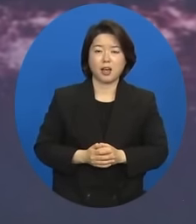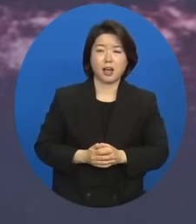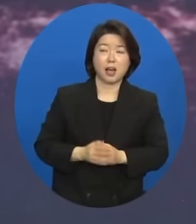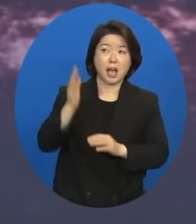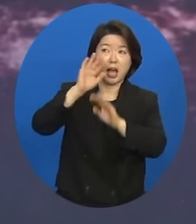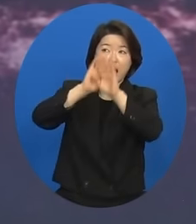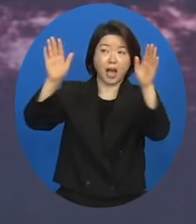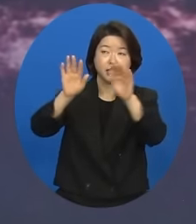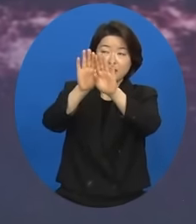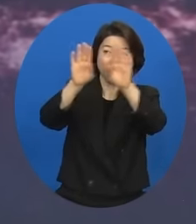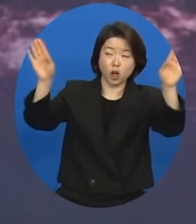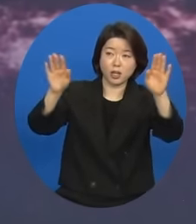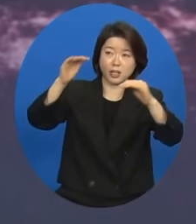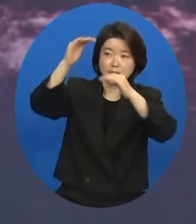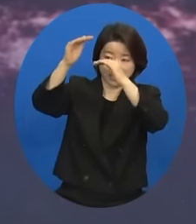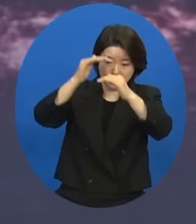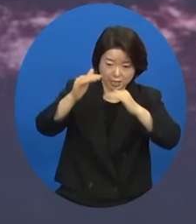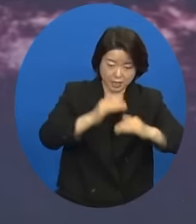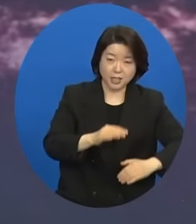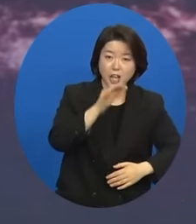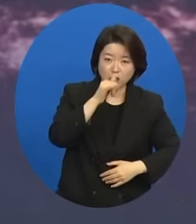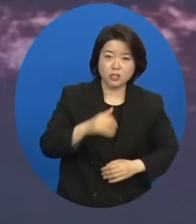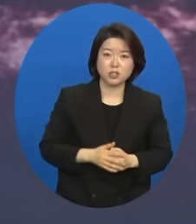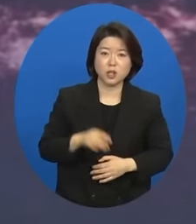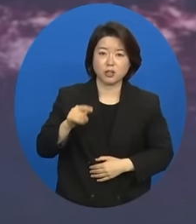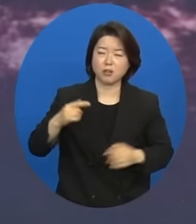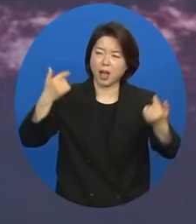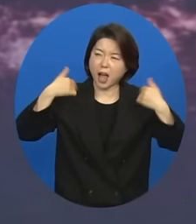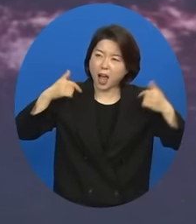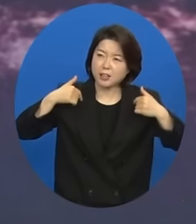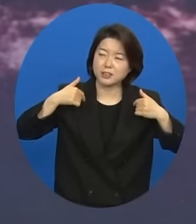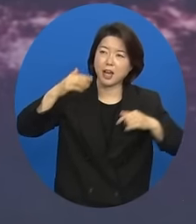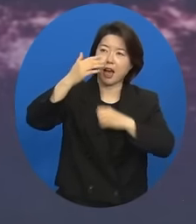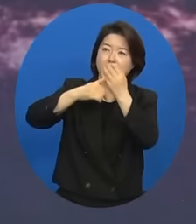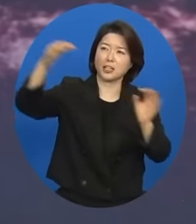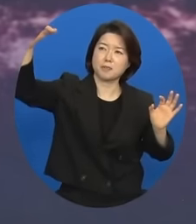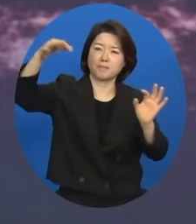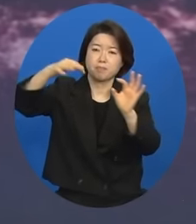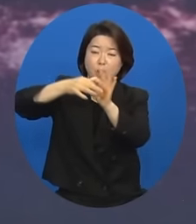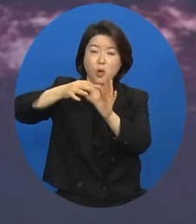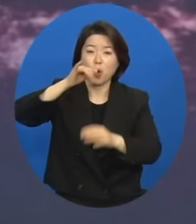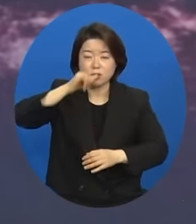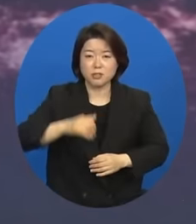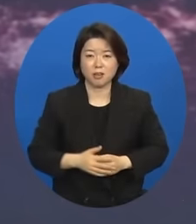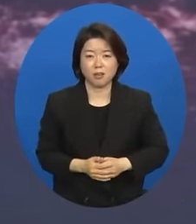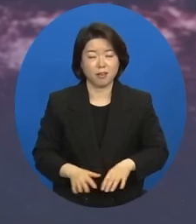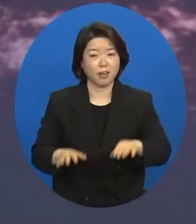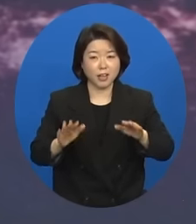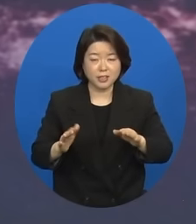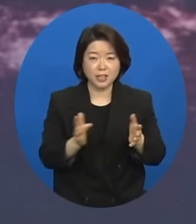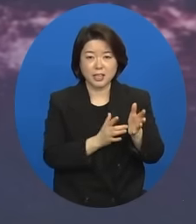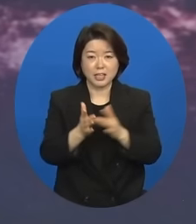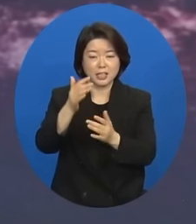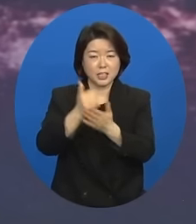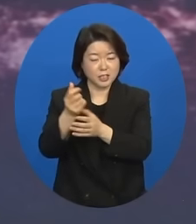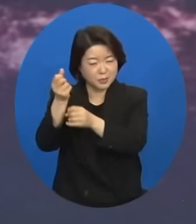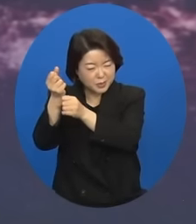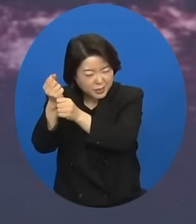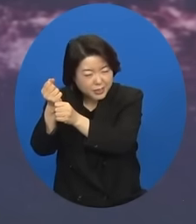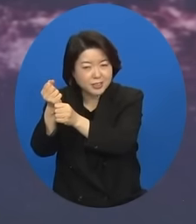열린 그 계단이 있어요 그것은 항상 하나님과 연결되어 있는 거예요 이제는 예수님을 의지하여